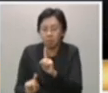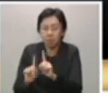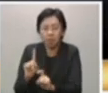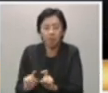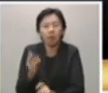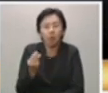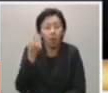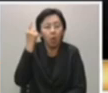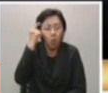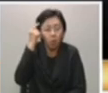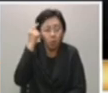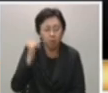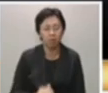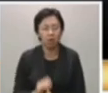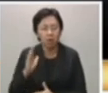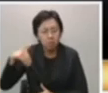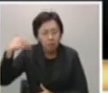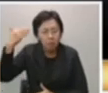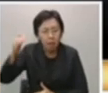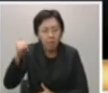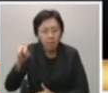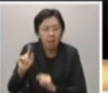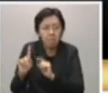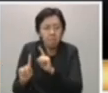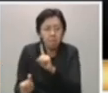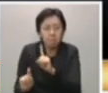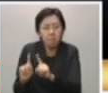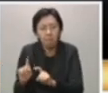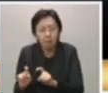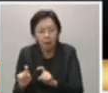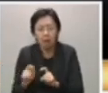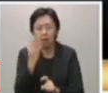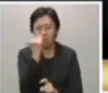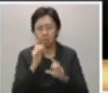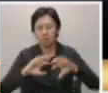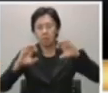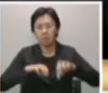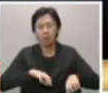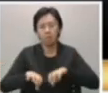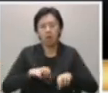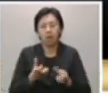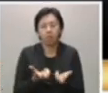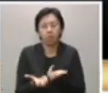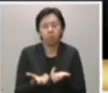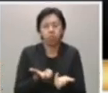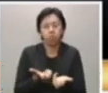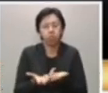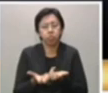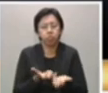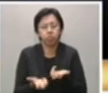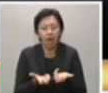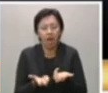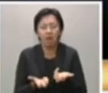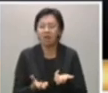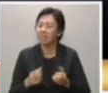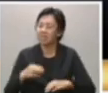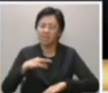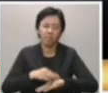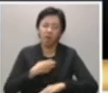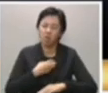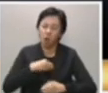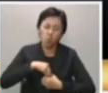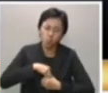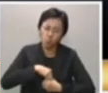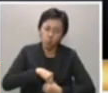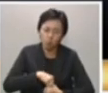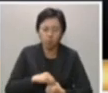พและอีกกี่ศพจะต้องสังเวยให้กับความไร้ประสิทธิภาพแต่อยากจะอยู่ในอำนาจของท่าน